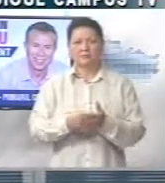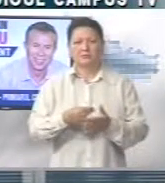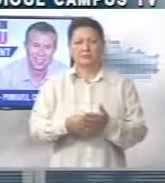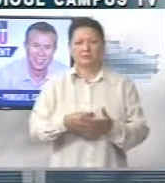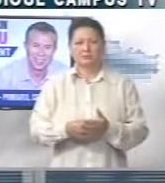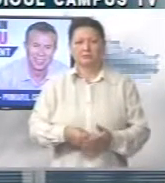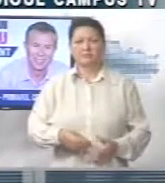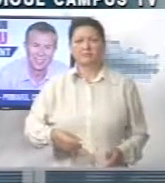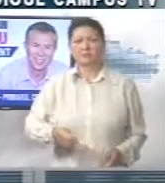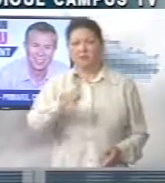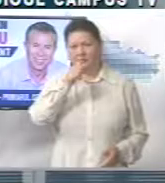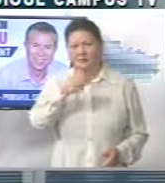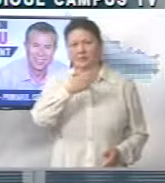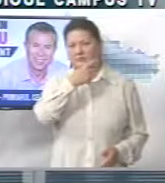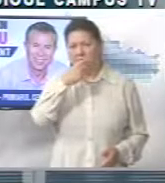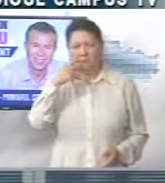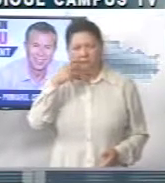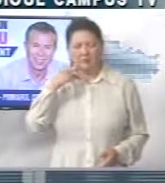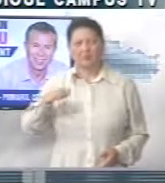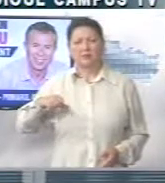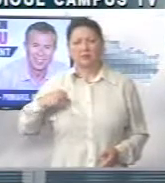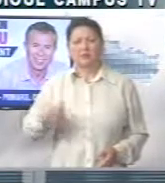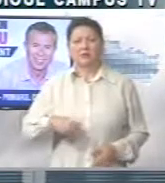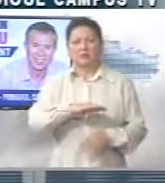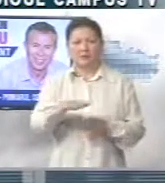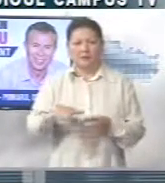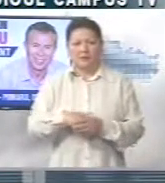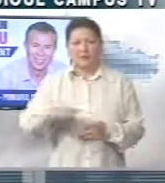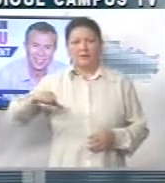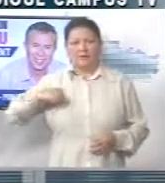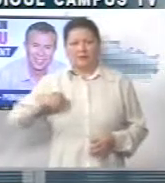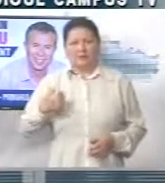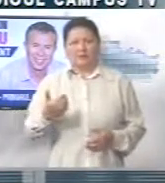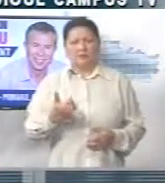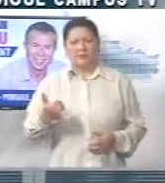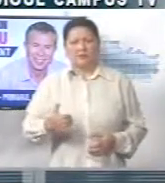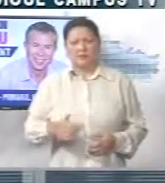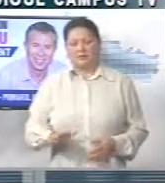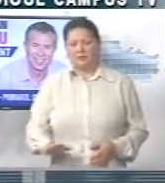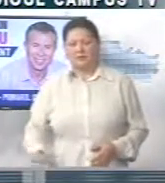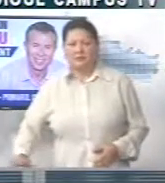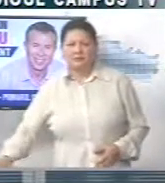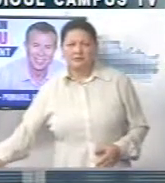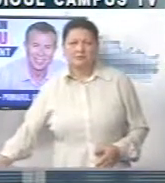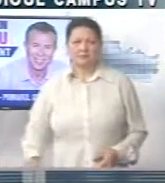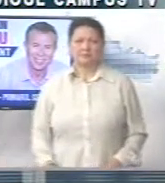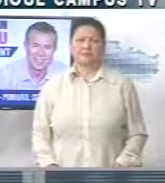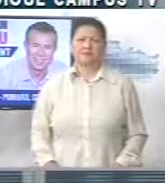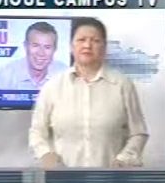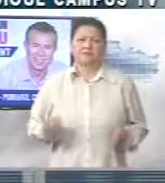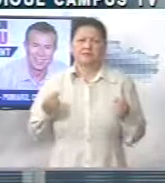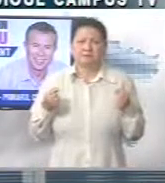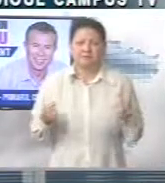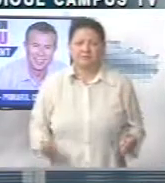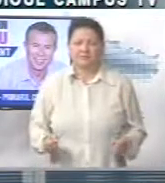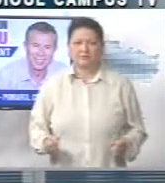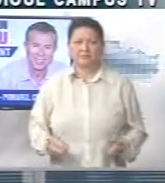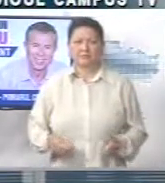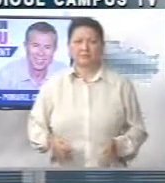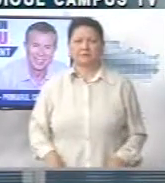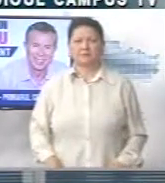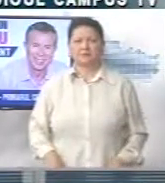că sunt familii tinere, familii care au copii mici, familii care știm foarte bine cât de greu și ce cheltuieli presupun a crește